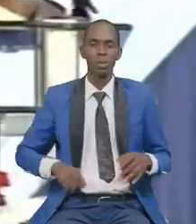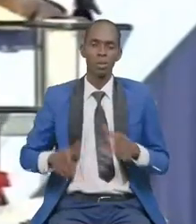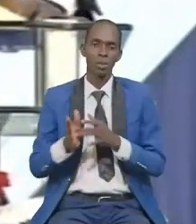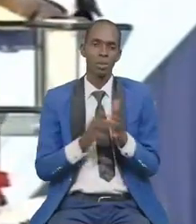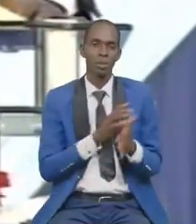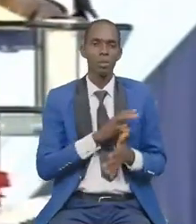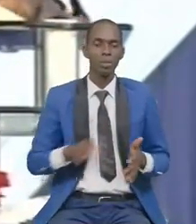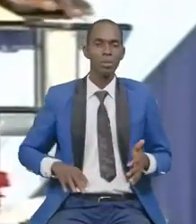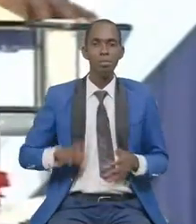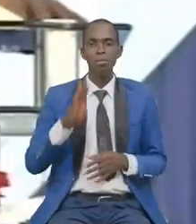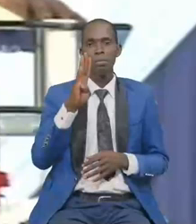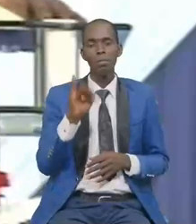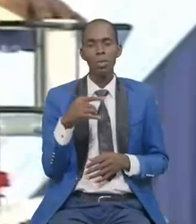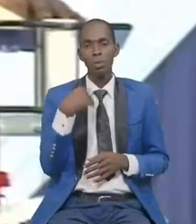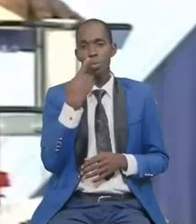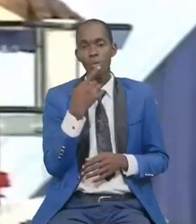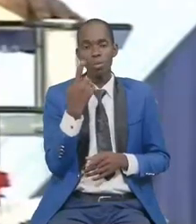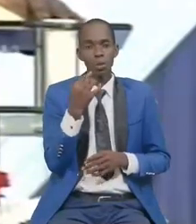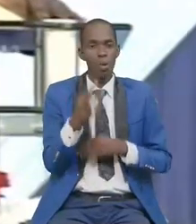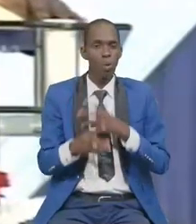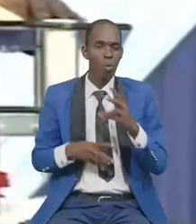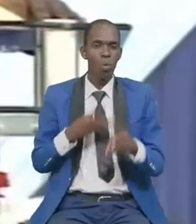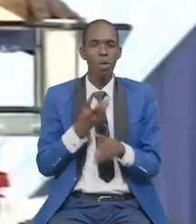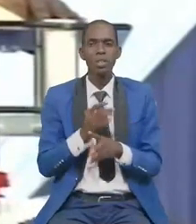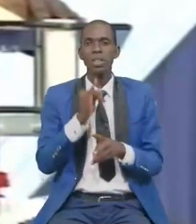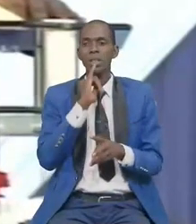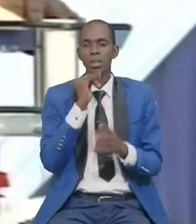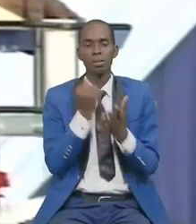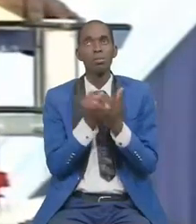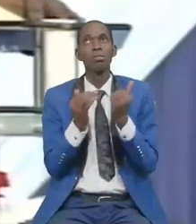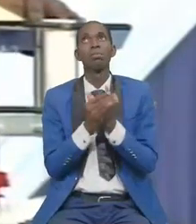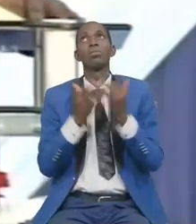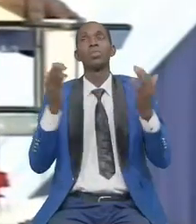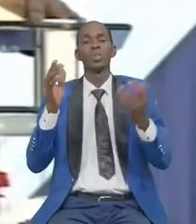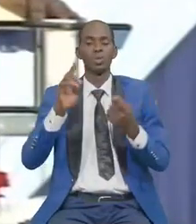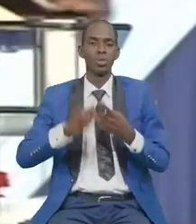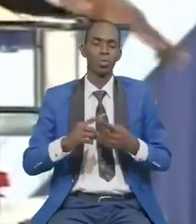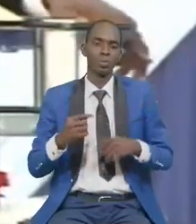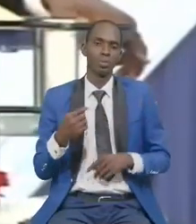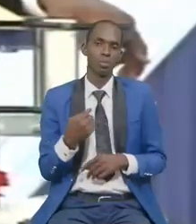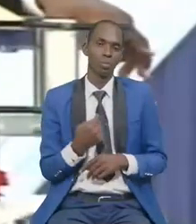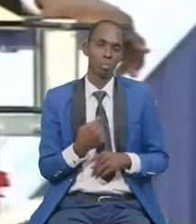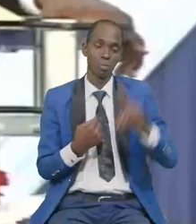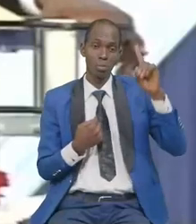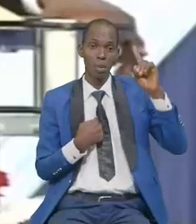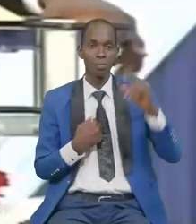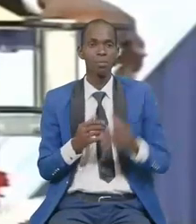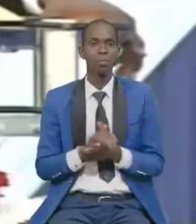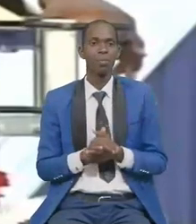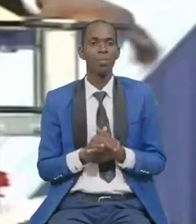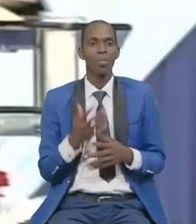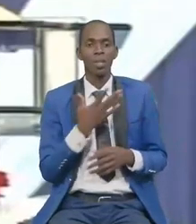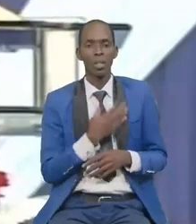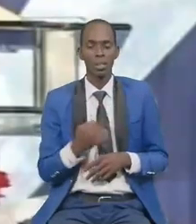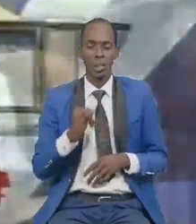croix de notre Seigneur Jésus-Christ, par qui le monde est crucifié pour moi, comme je le suis pour le monde.